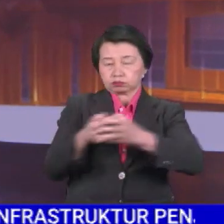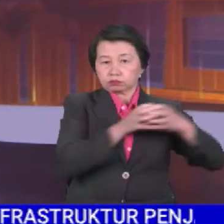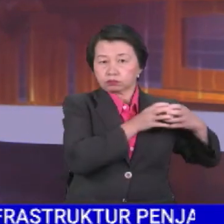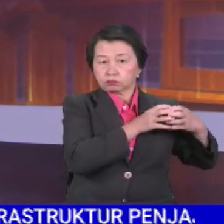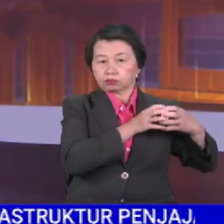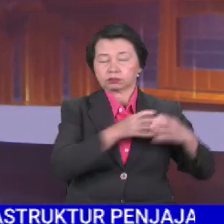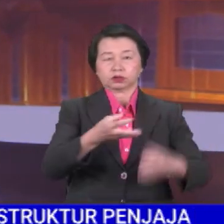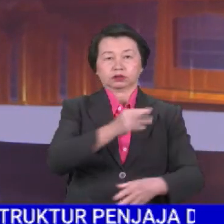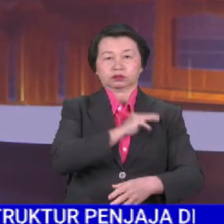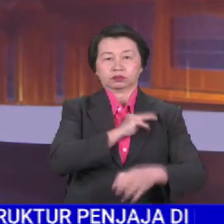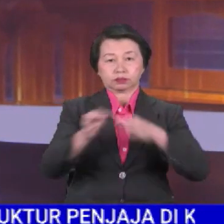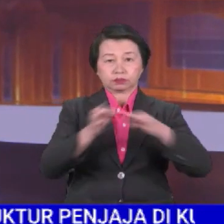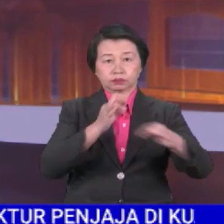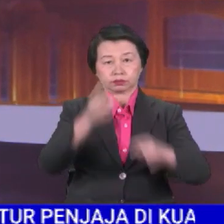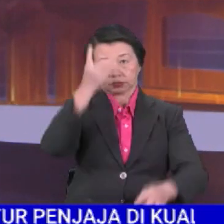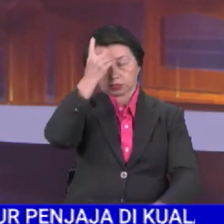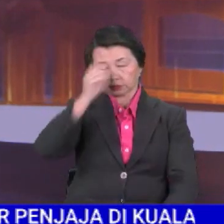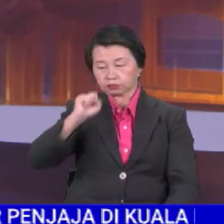menterinya